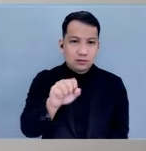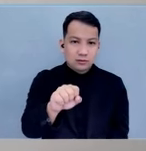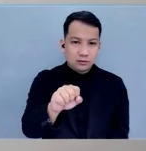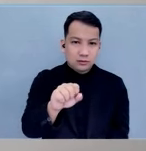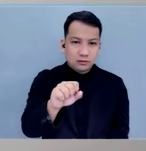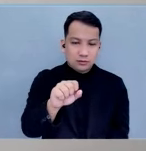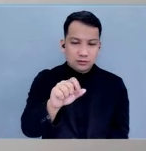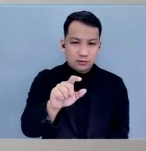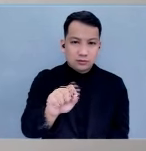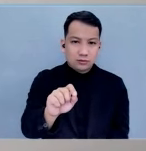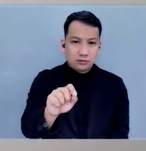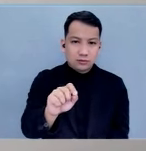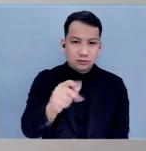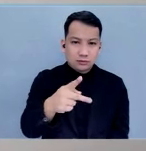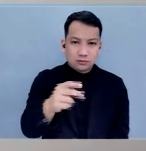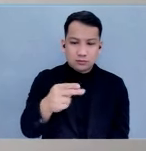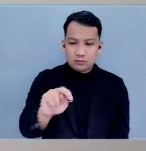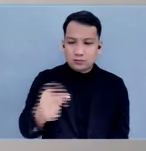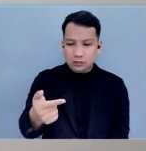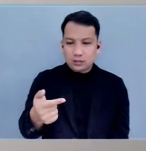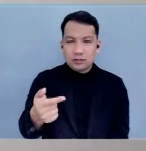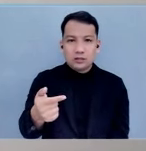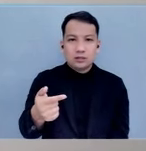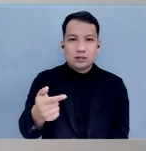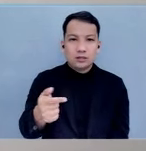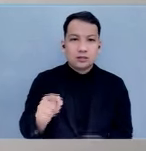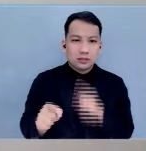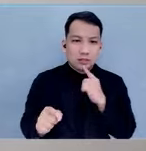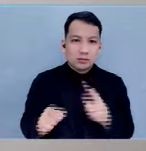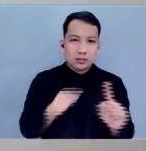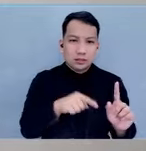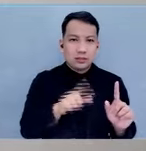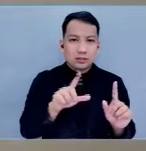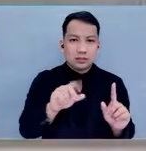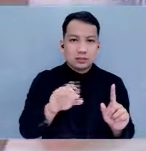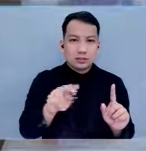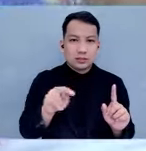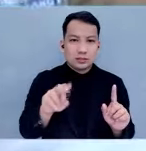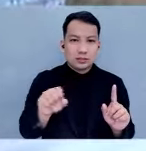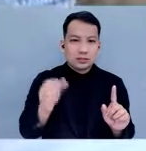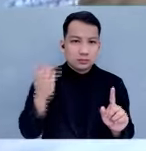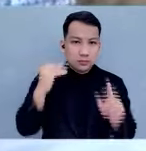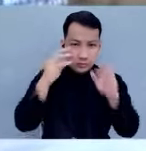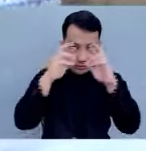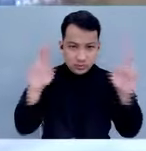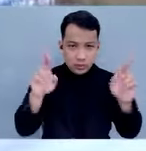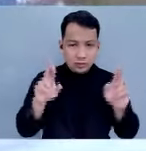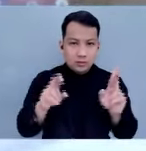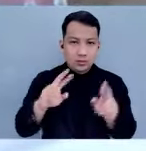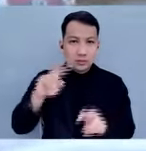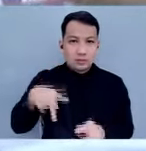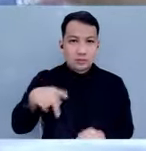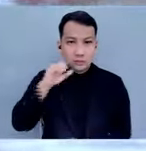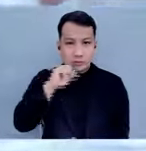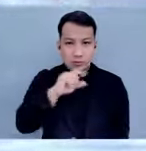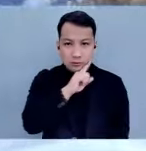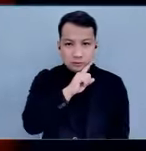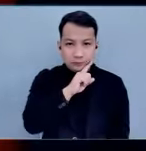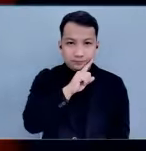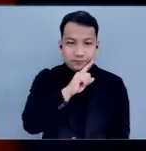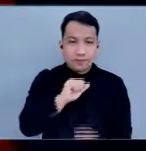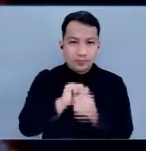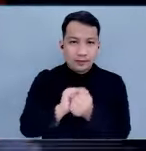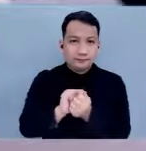meaning Tokhang. Ayon kay Las Cañas, nagsimula raw ito noong mayor pa ng Davao ang vice-presidente. Katuwang daw noon ni